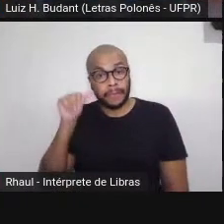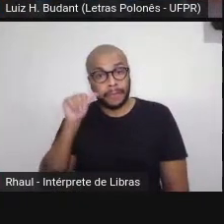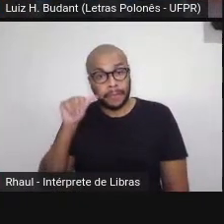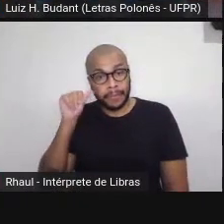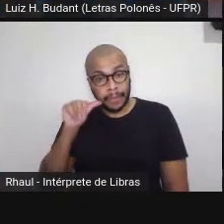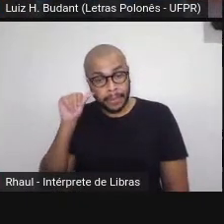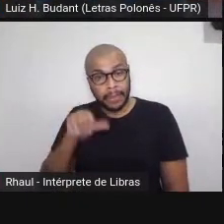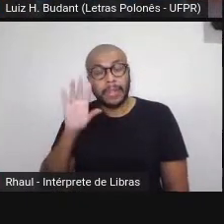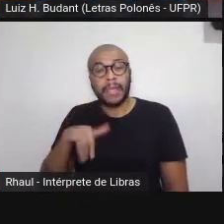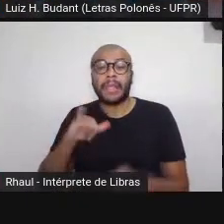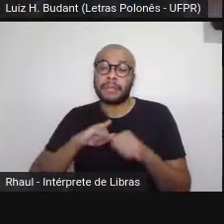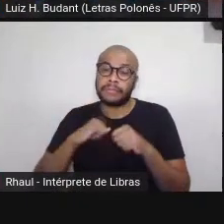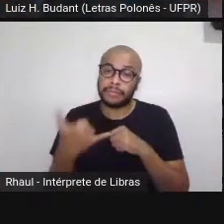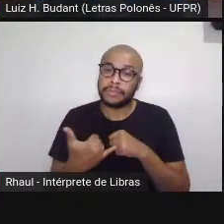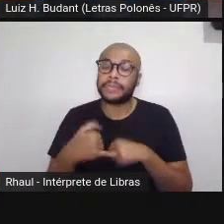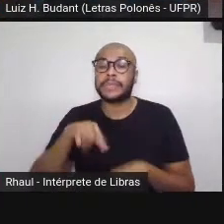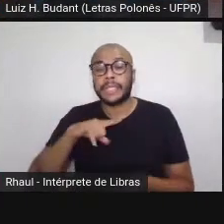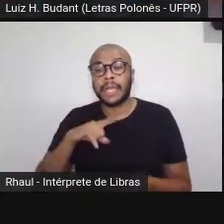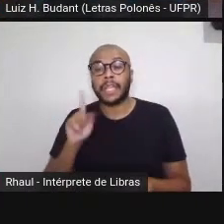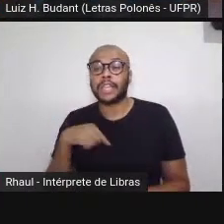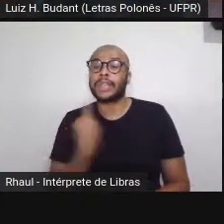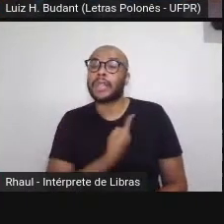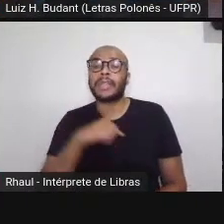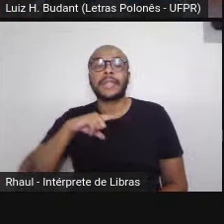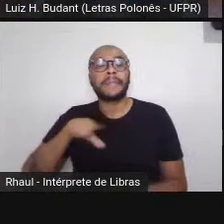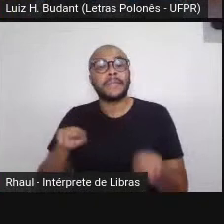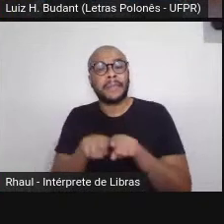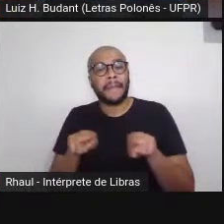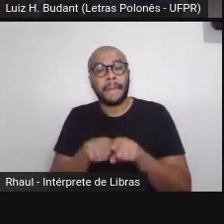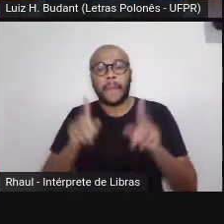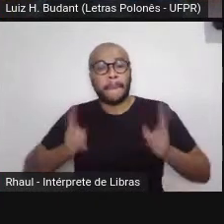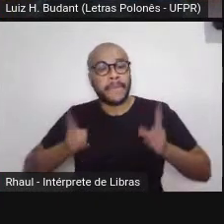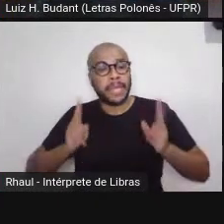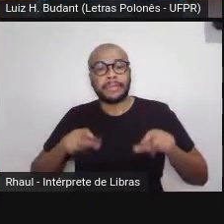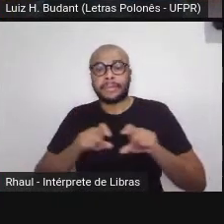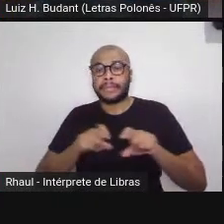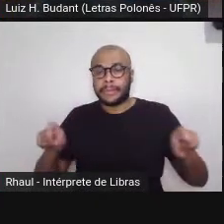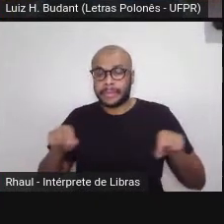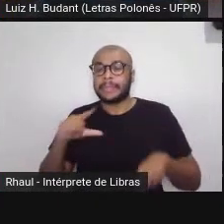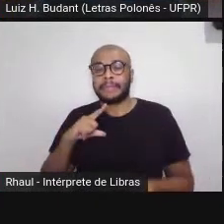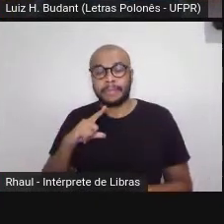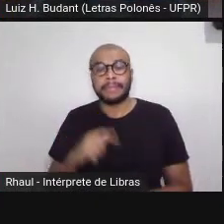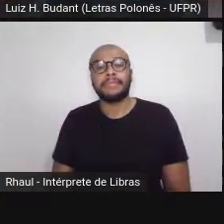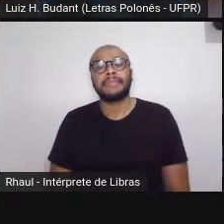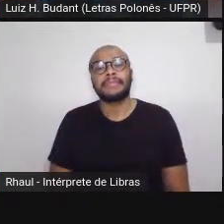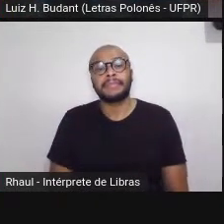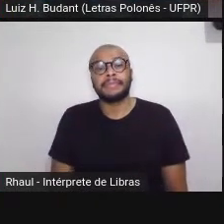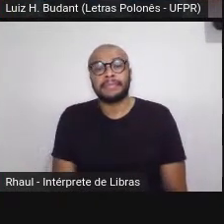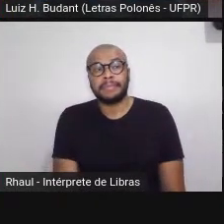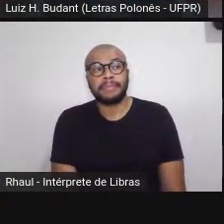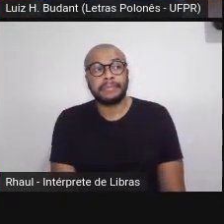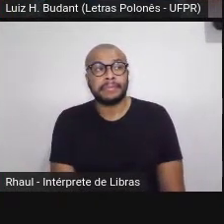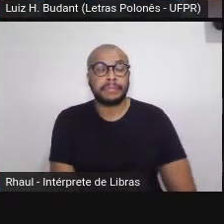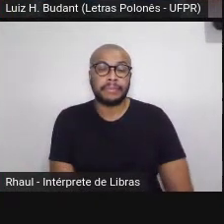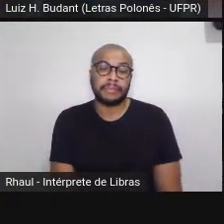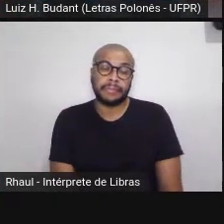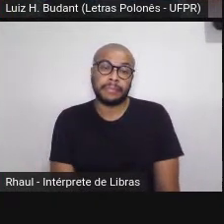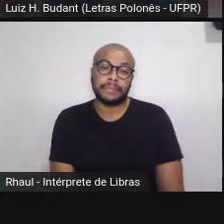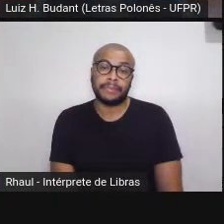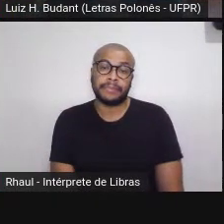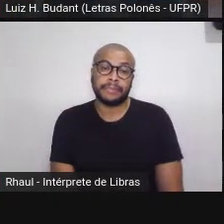os adjetivos, então nós vamos ter também esse tipo de declinação. To jest Anna Malina i nie ma Anny